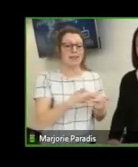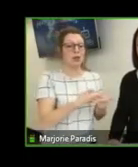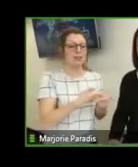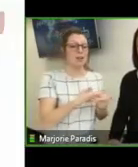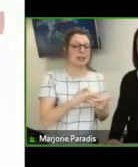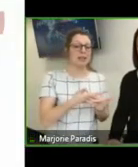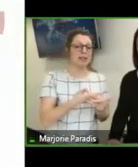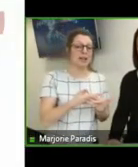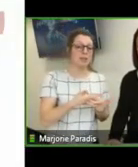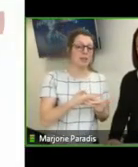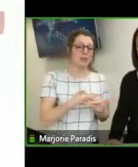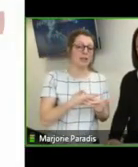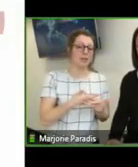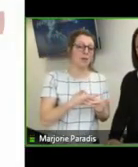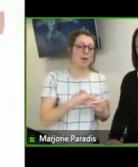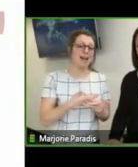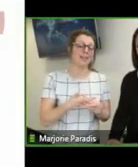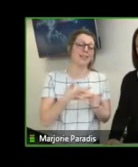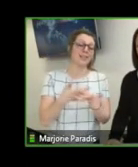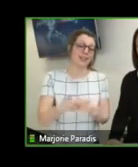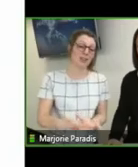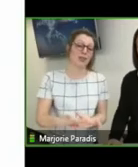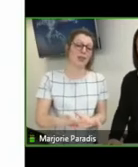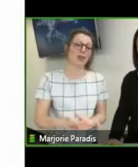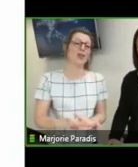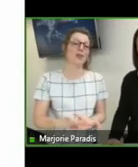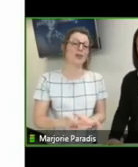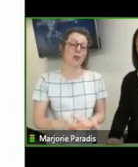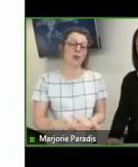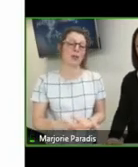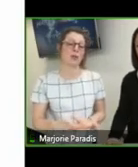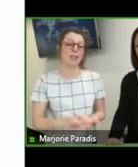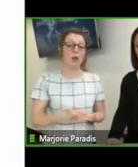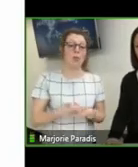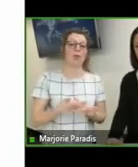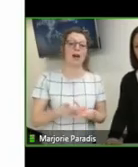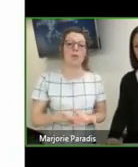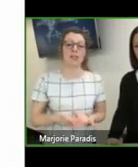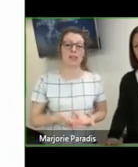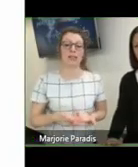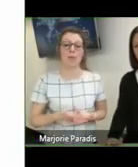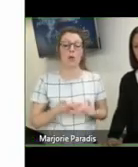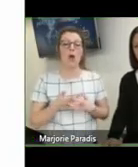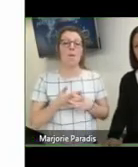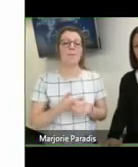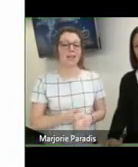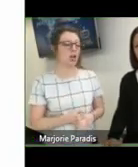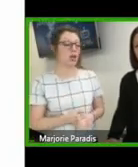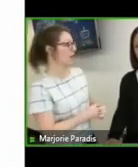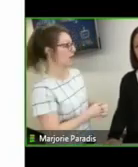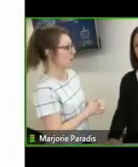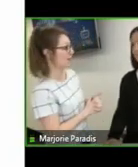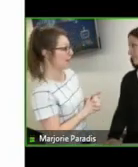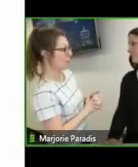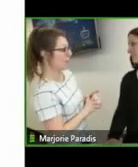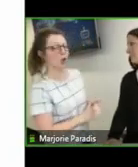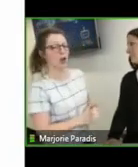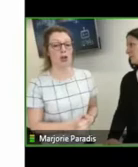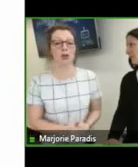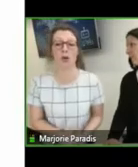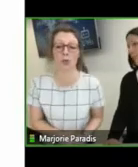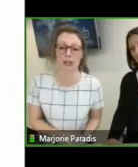c'est ce qui va nous amener assez rapidement, dans le fond, à parler de vos milieux, qu'est-ce qu'on peut faire, comment est-ce que ça peut percoler, comment ça